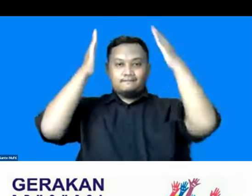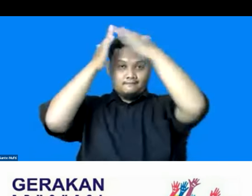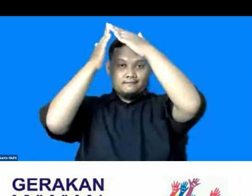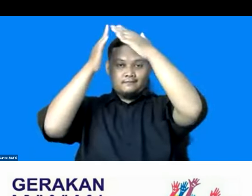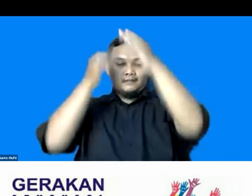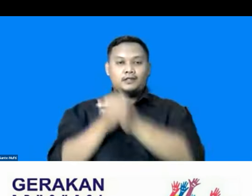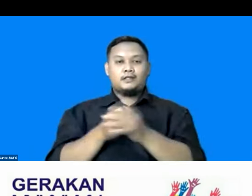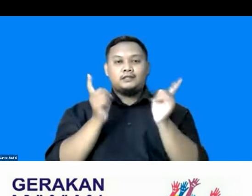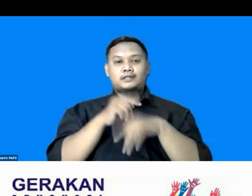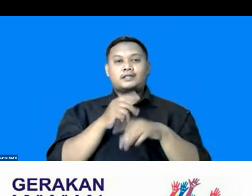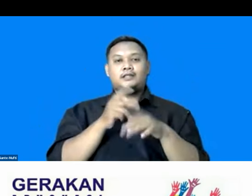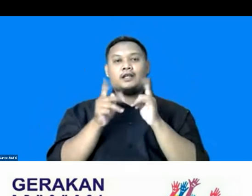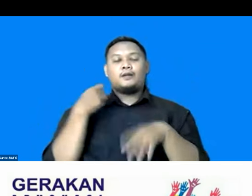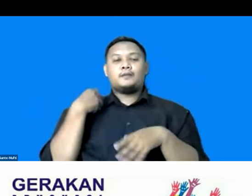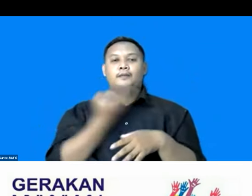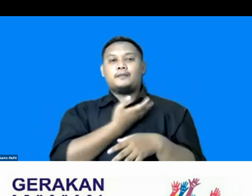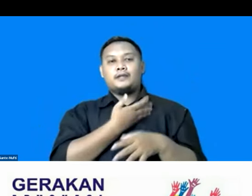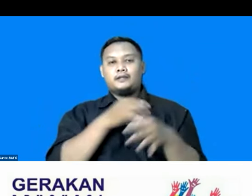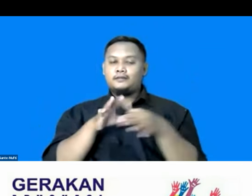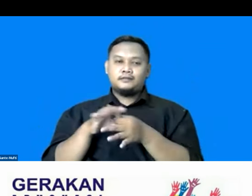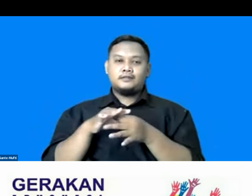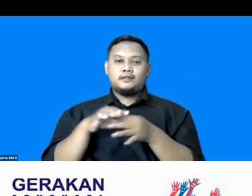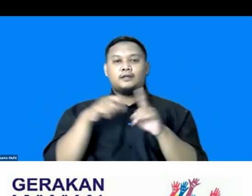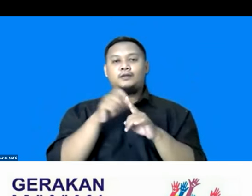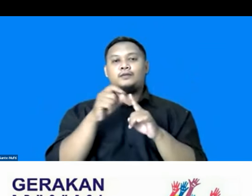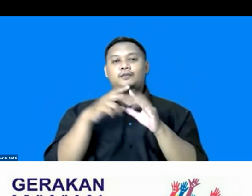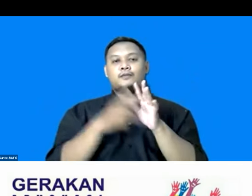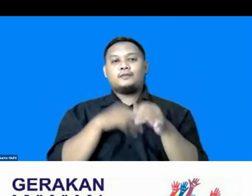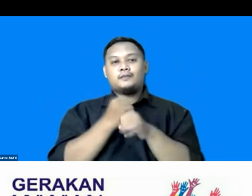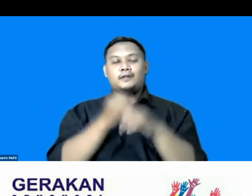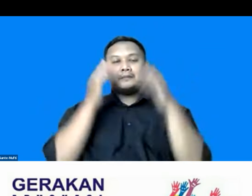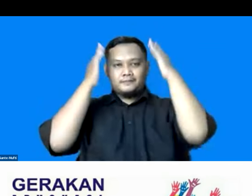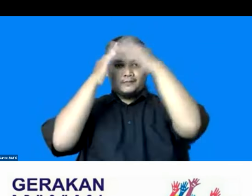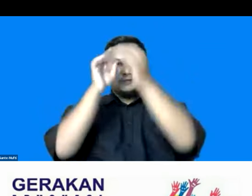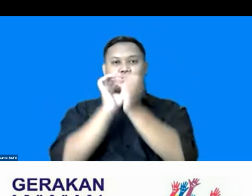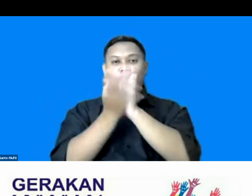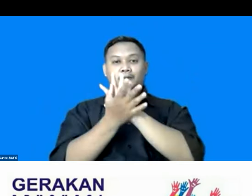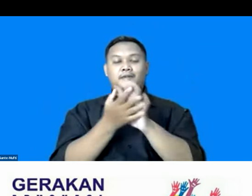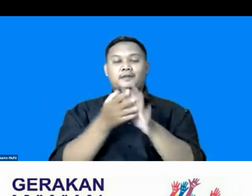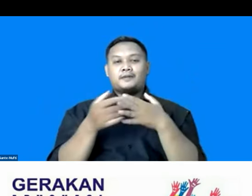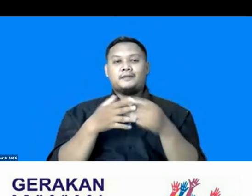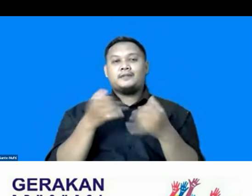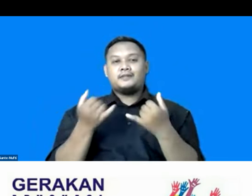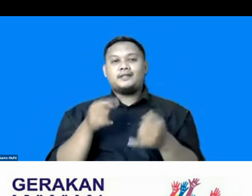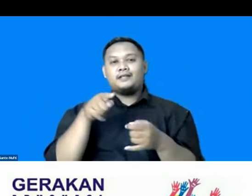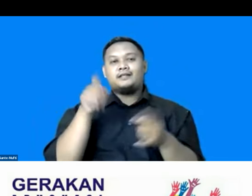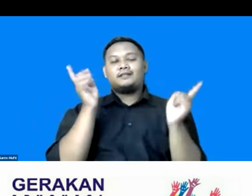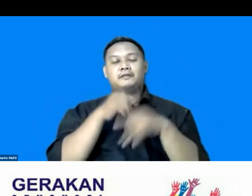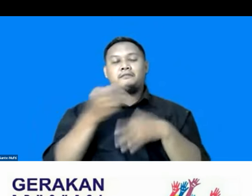Jadi nanti ya, kalau kolaborasi Kupang-Makassar-Surabaya masih bisa ya. Walaupun sekarang Pak Herson jadi pebisnis juga. Jadi